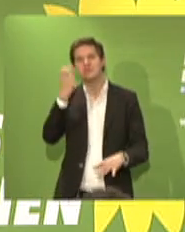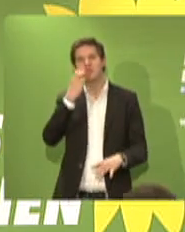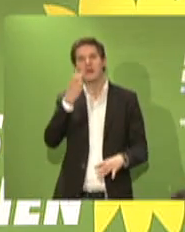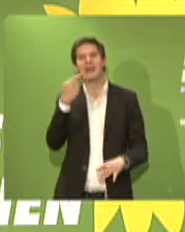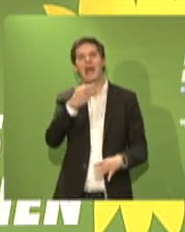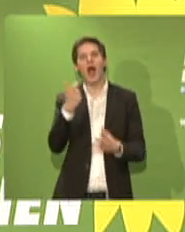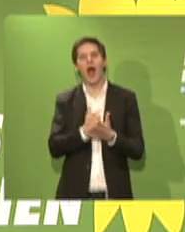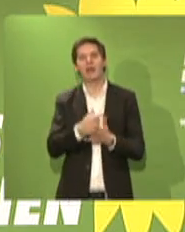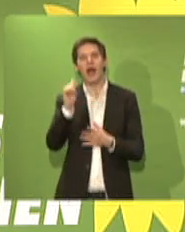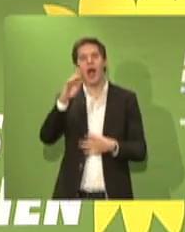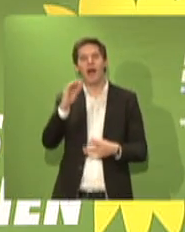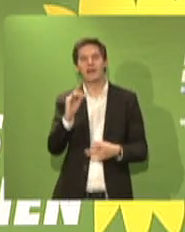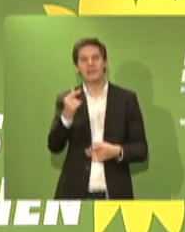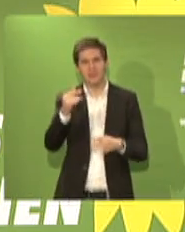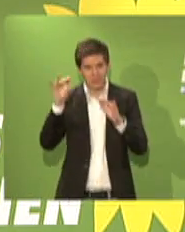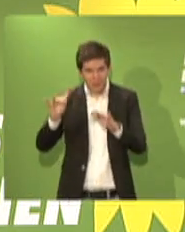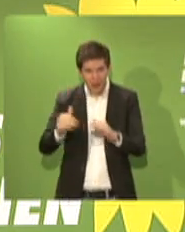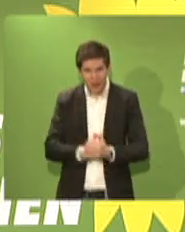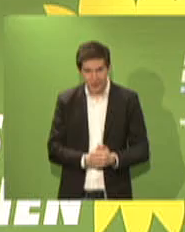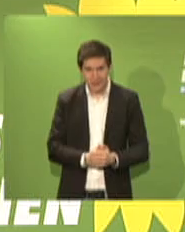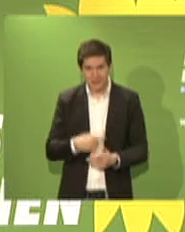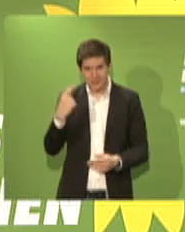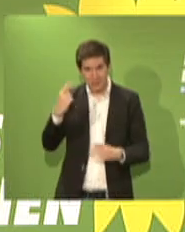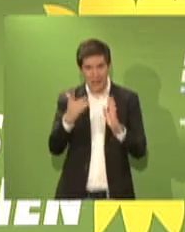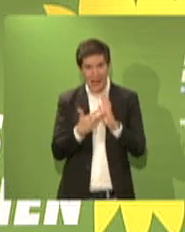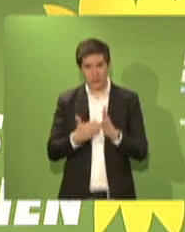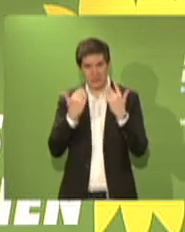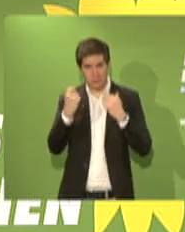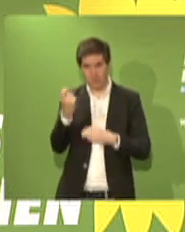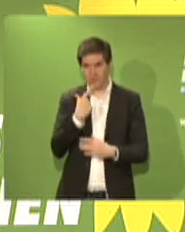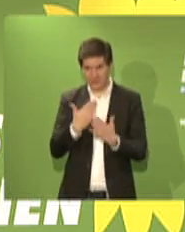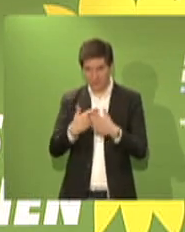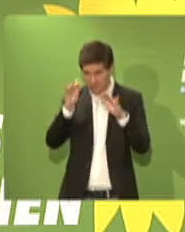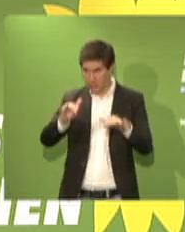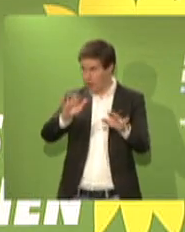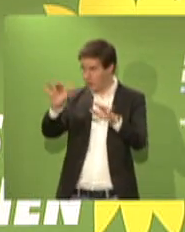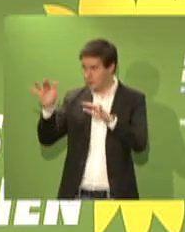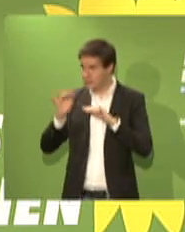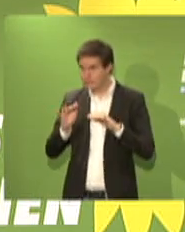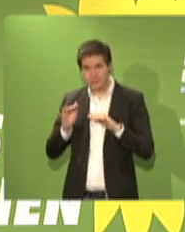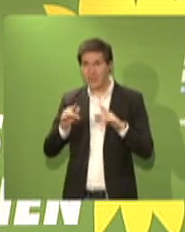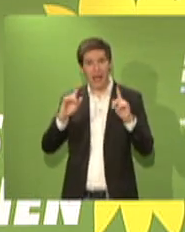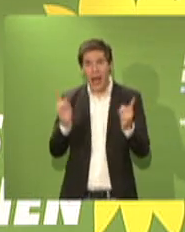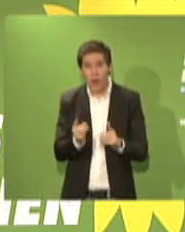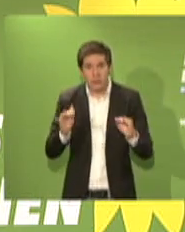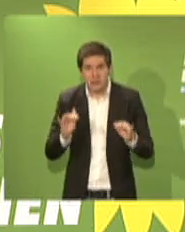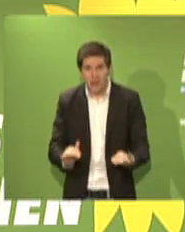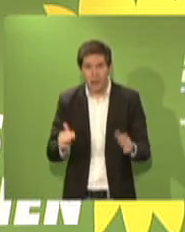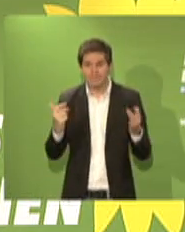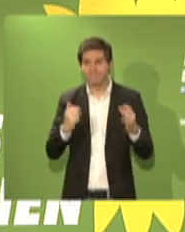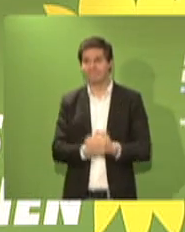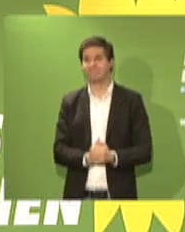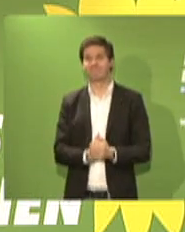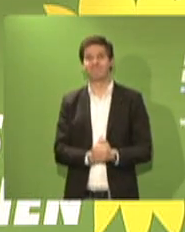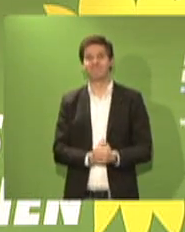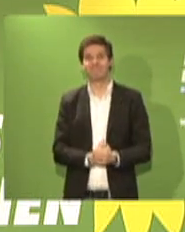Arndt. Ist Gerhard Arndt da, der sich als Rechnungsprüfer beworben hat? Ist auch nicht da. Der hat es, glaube ich, gestern